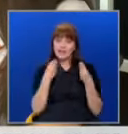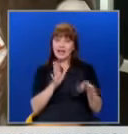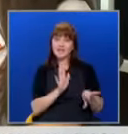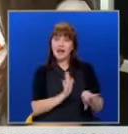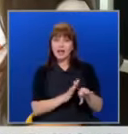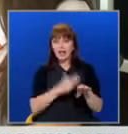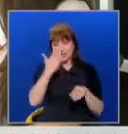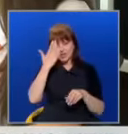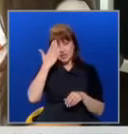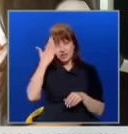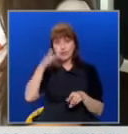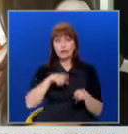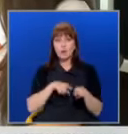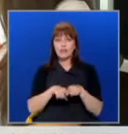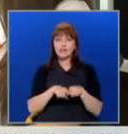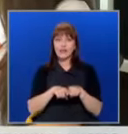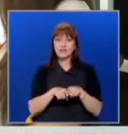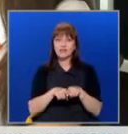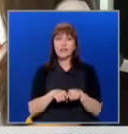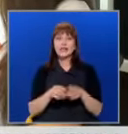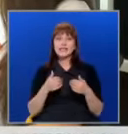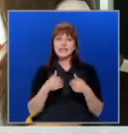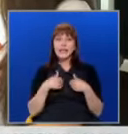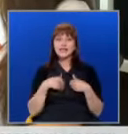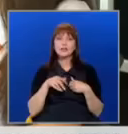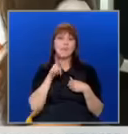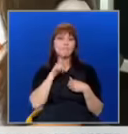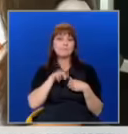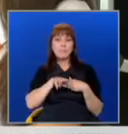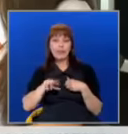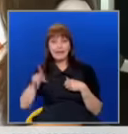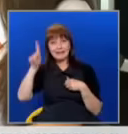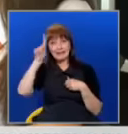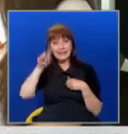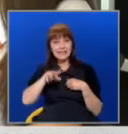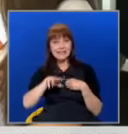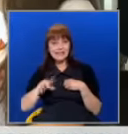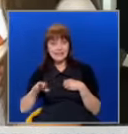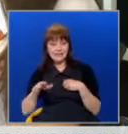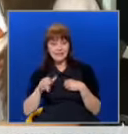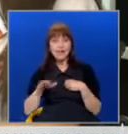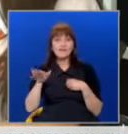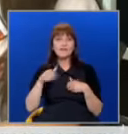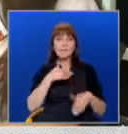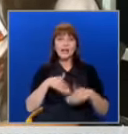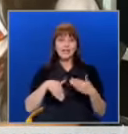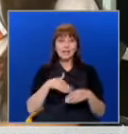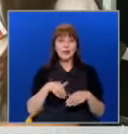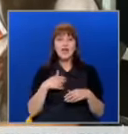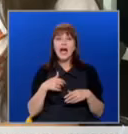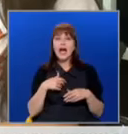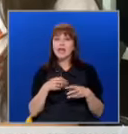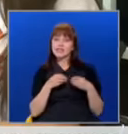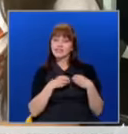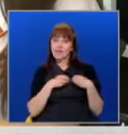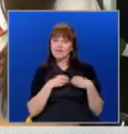приятелство. С нашите брати и сестри от Северна Македония. Аз вярвам, че тази ръка ще бъде също